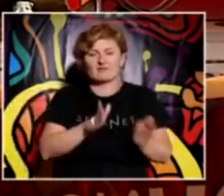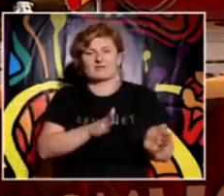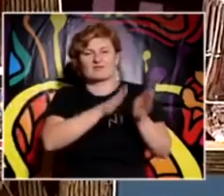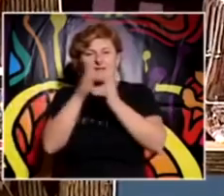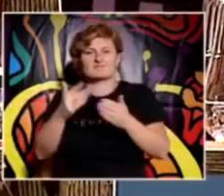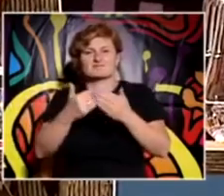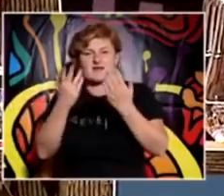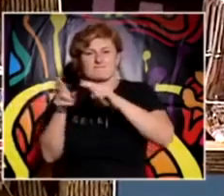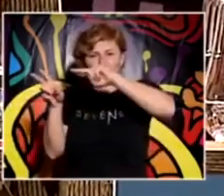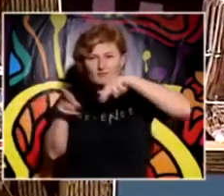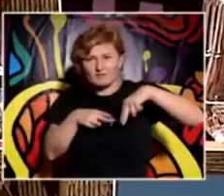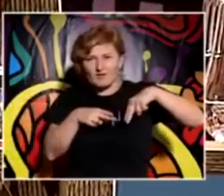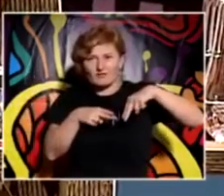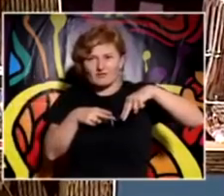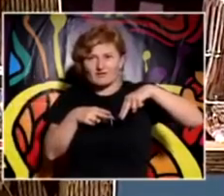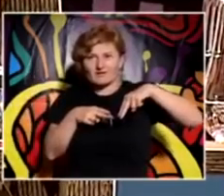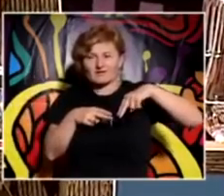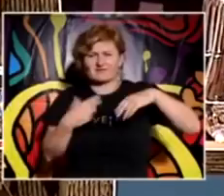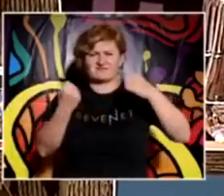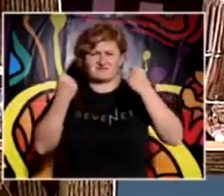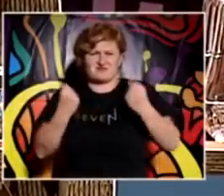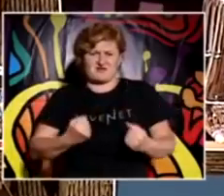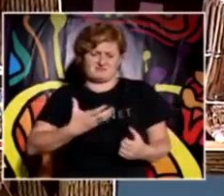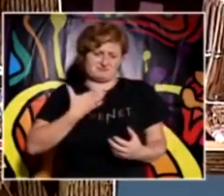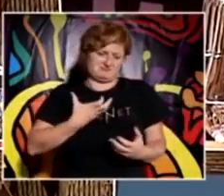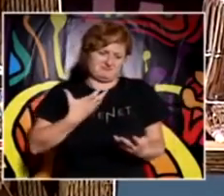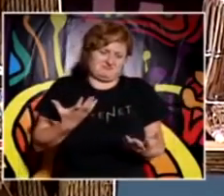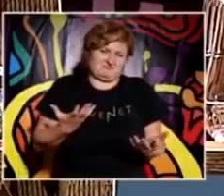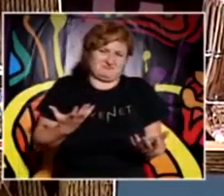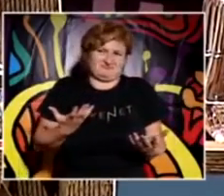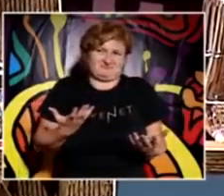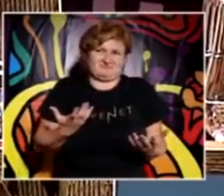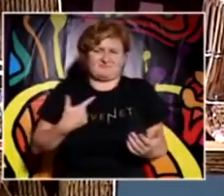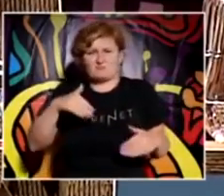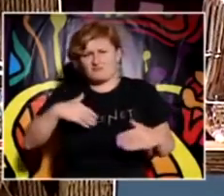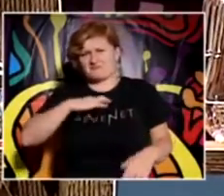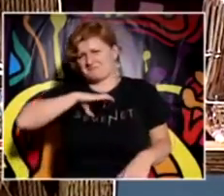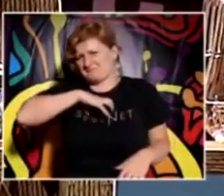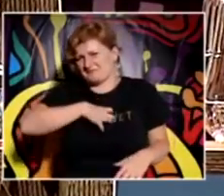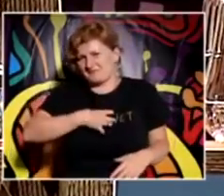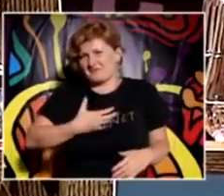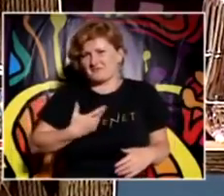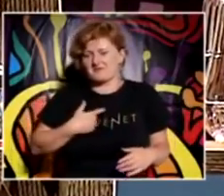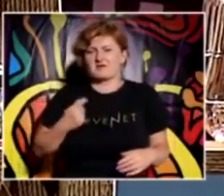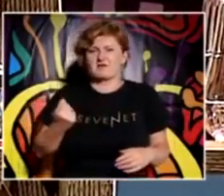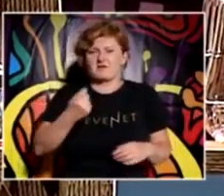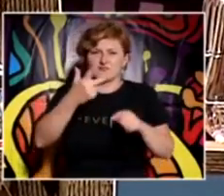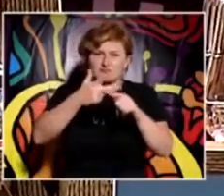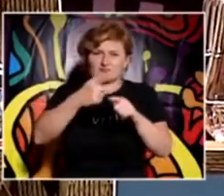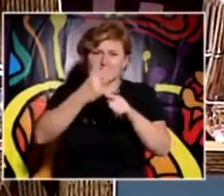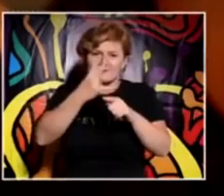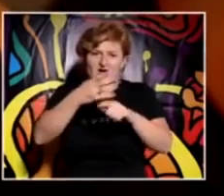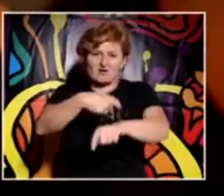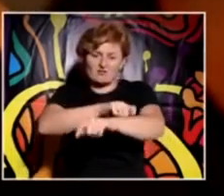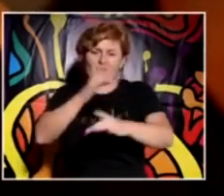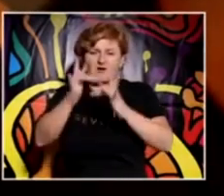sobie wracamy. Było mi jakoś ciężko, tak wydawało mi się, że może jestem zmęczony. Później jechaliśmy 30-40